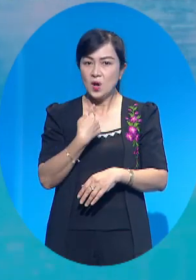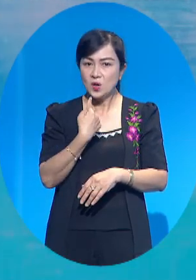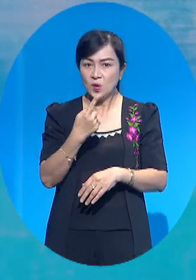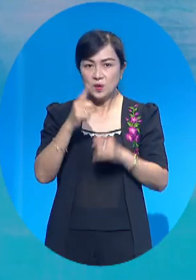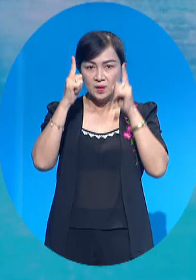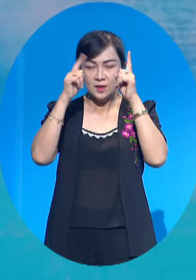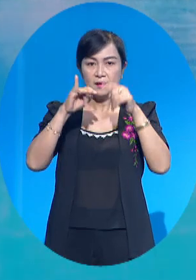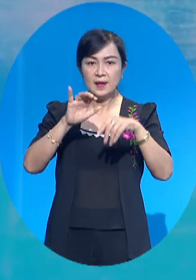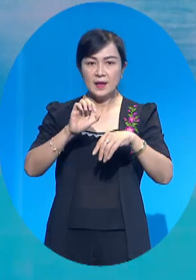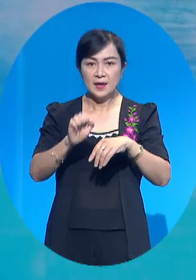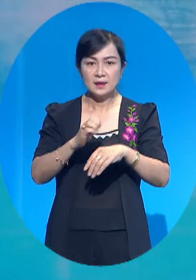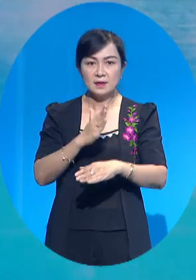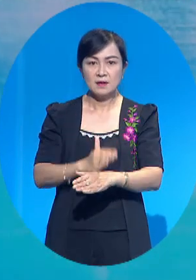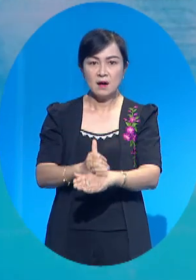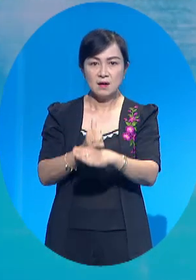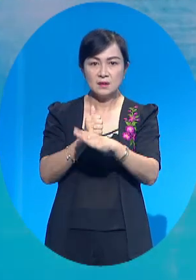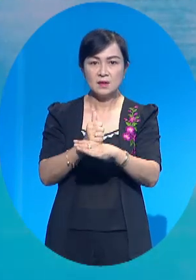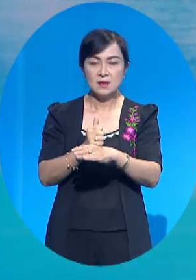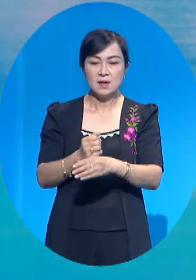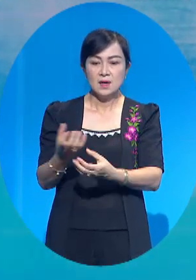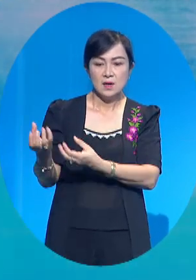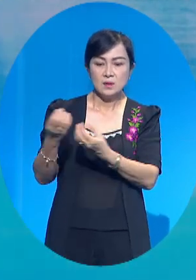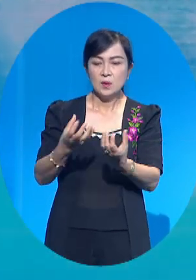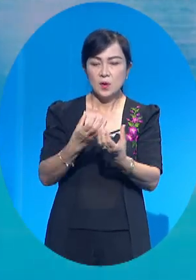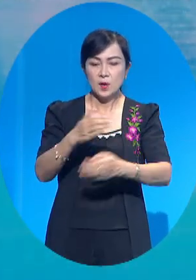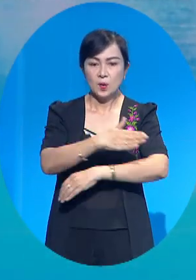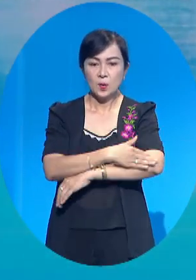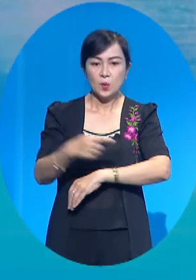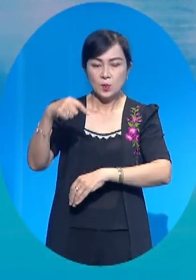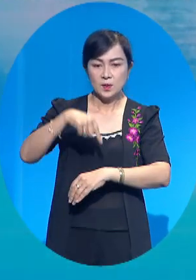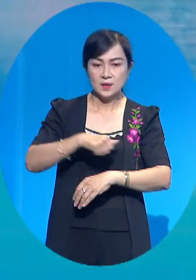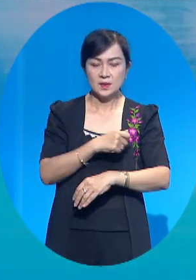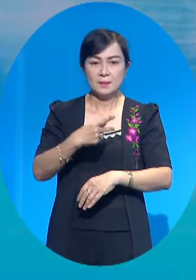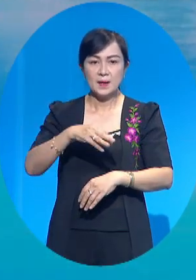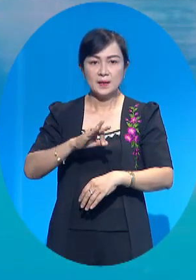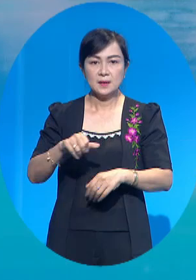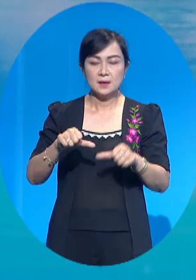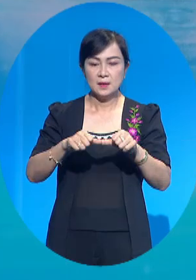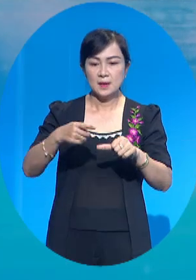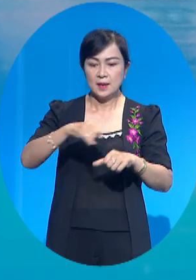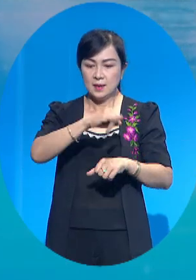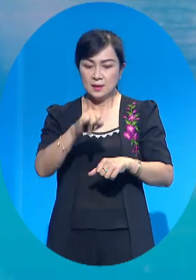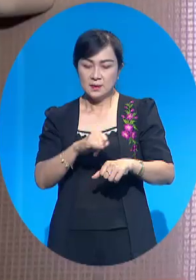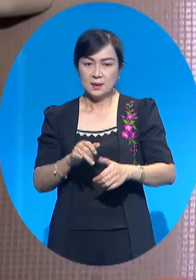thắng với giới lãnh đạo Israel về sự cần thiết phải đưa hàng cứu trợ Nhân Đạo đến cho Người Palestine ở giải